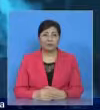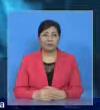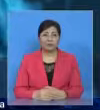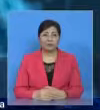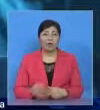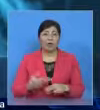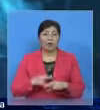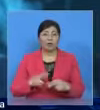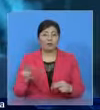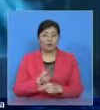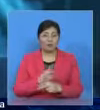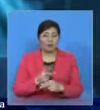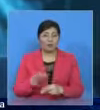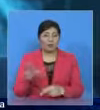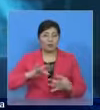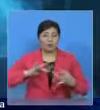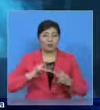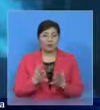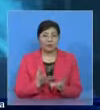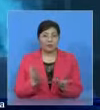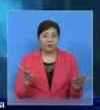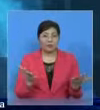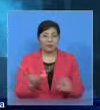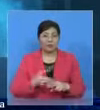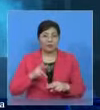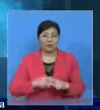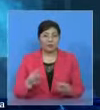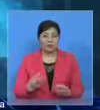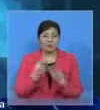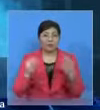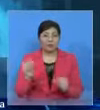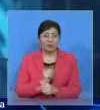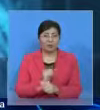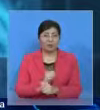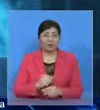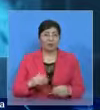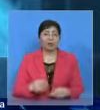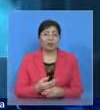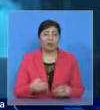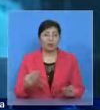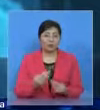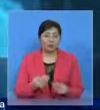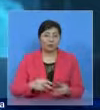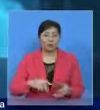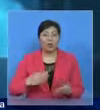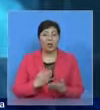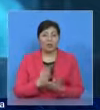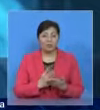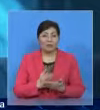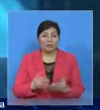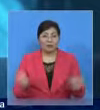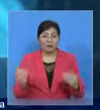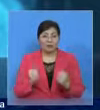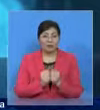Вот такие кадры облетели все социальные сети. Объяты пламенем автомобили, пожарные, которые локализуют возгорание. Рядом